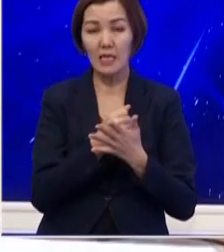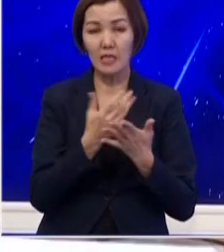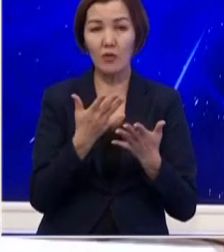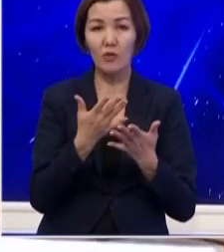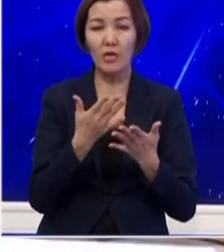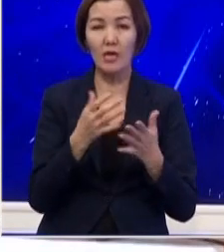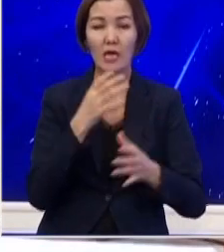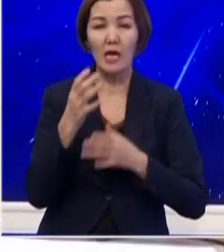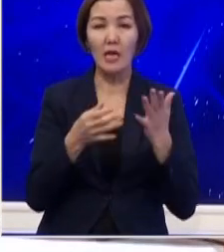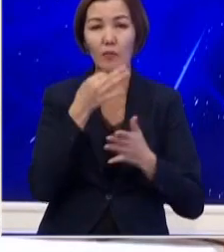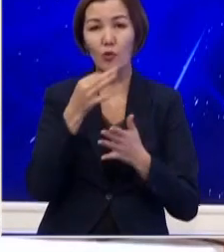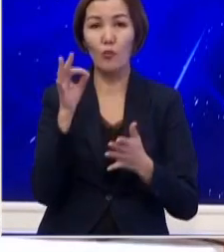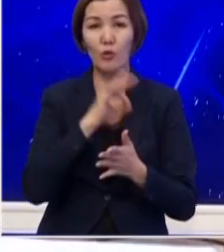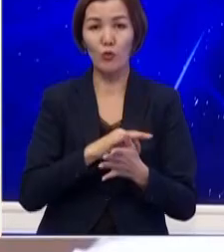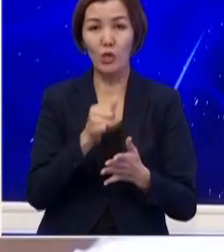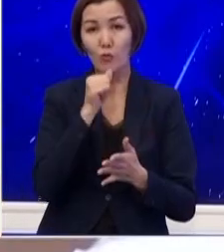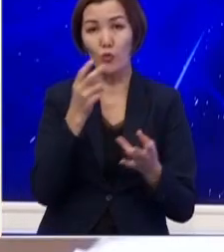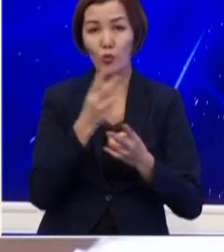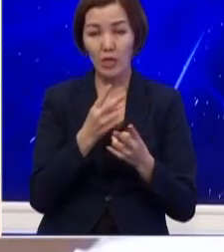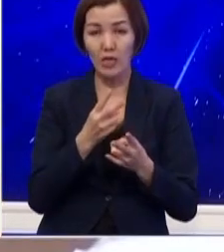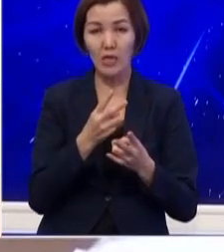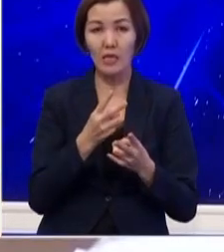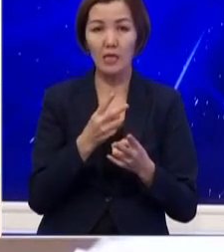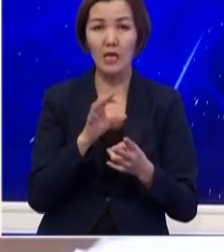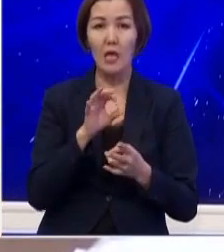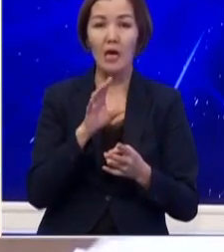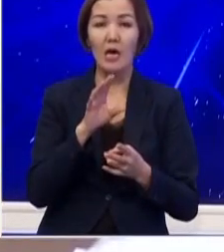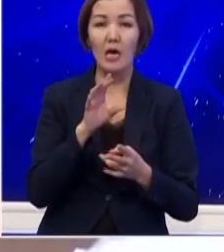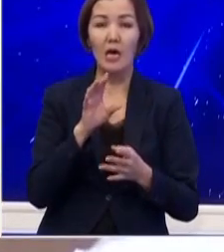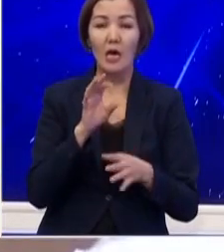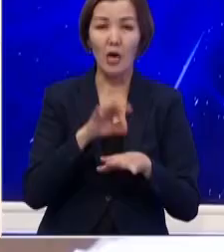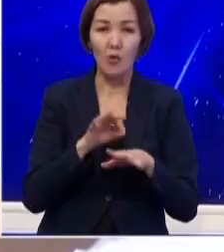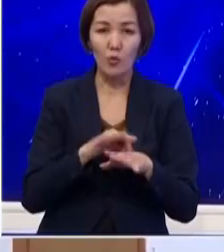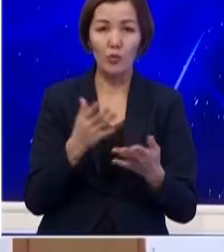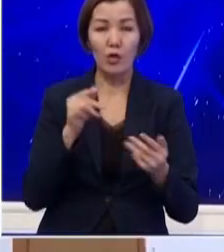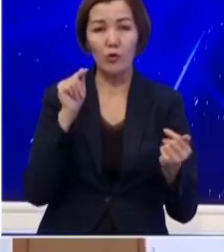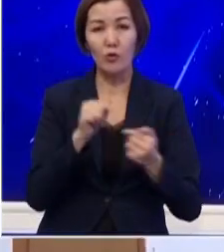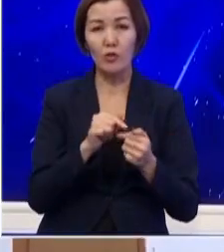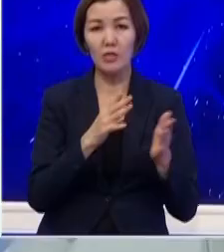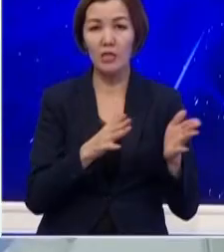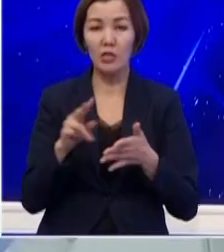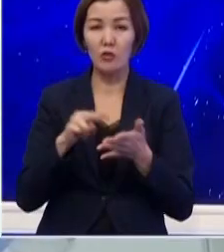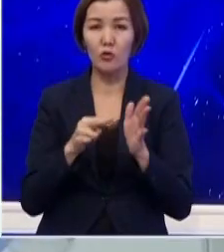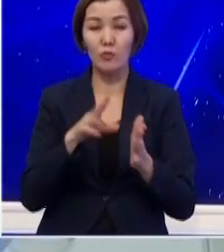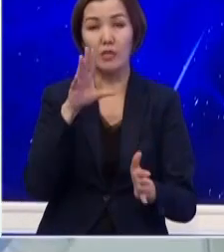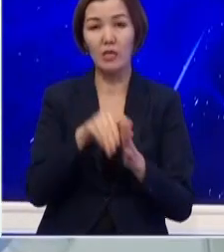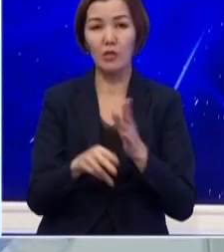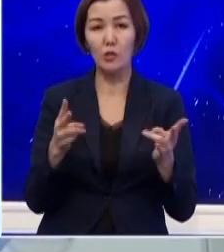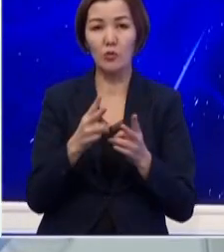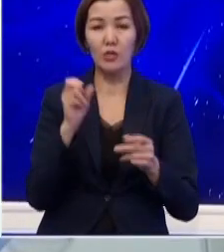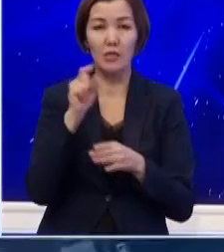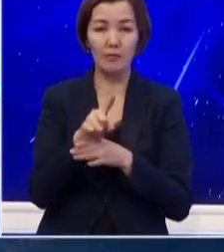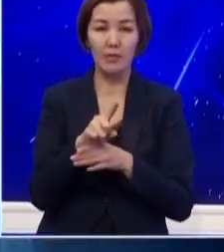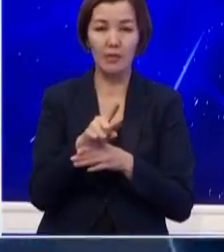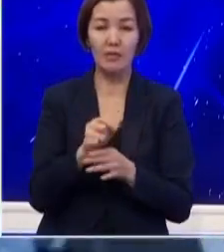анықтауда әлемдік тәжірибені қолдану керек. Мұны да онкологиялық аурулармен күрес жөніндегі кешенді жоспарға енгізуді